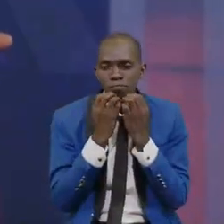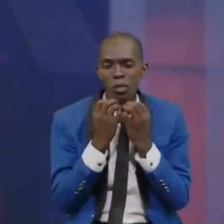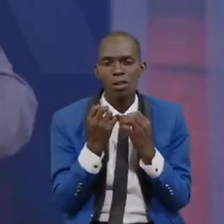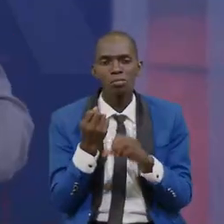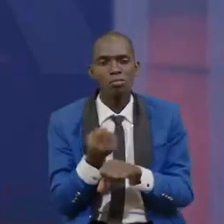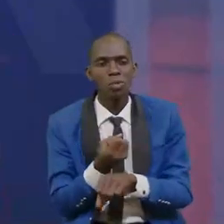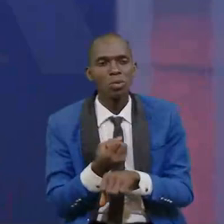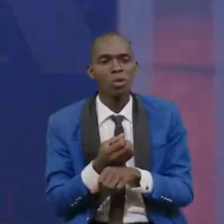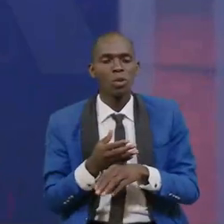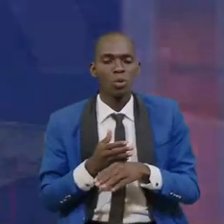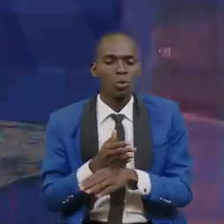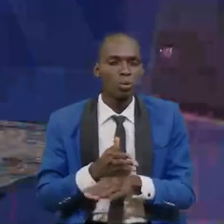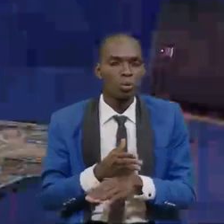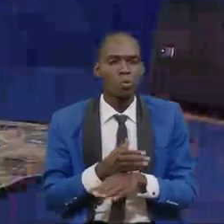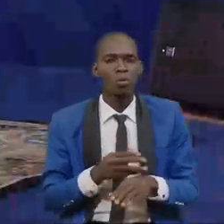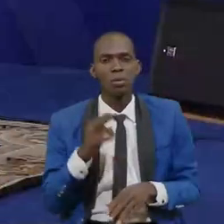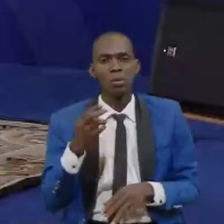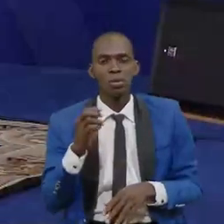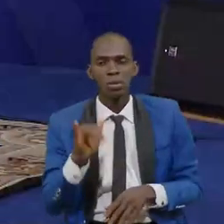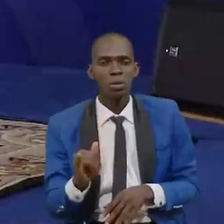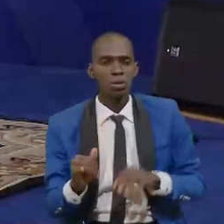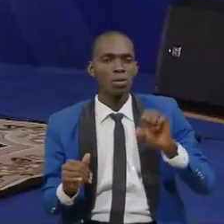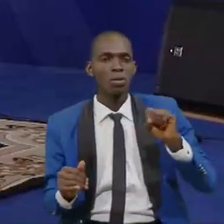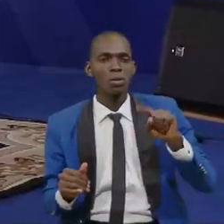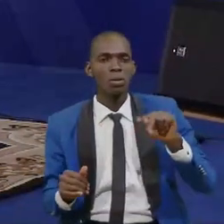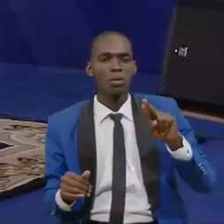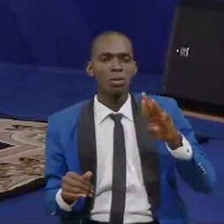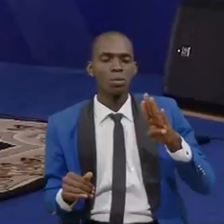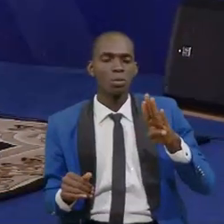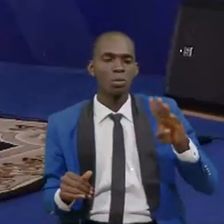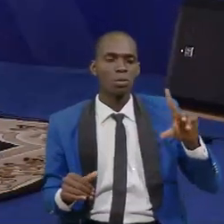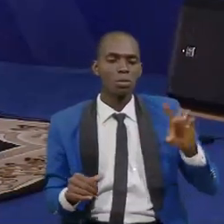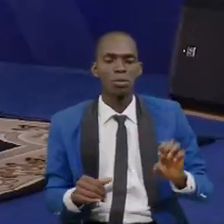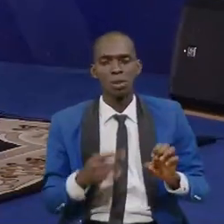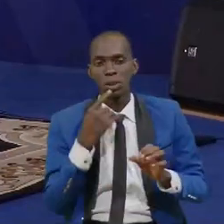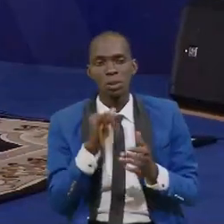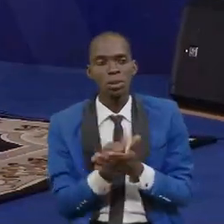du bois, du foin, du chaume. Verset 13.